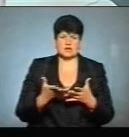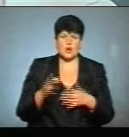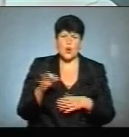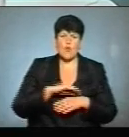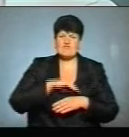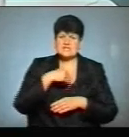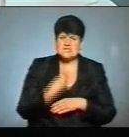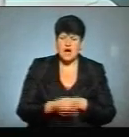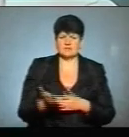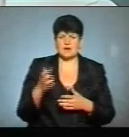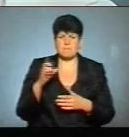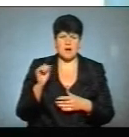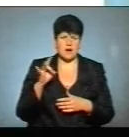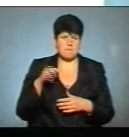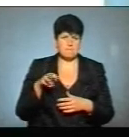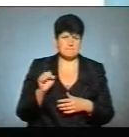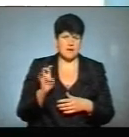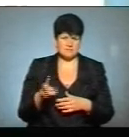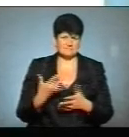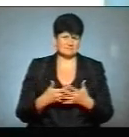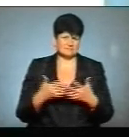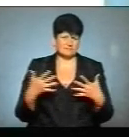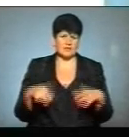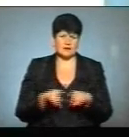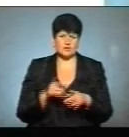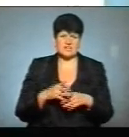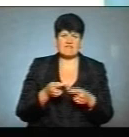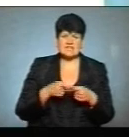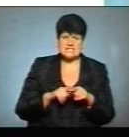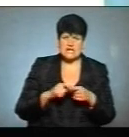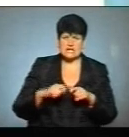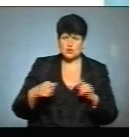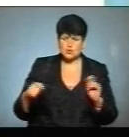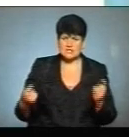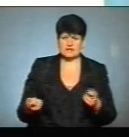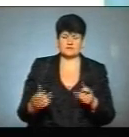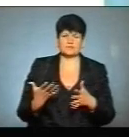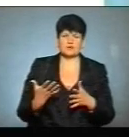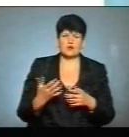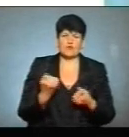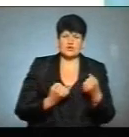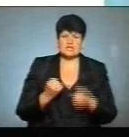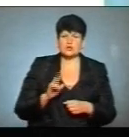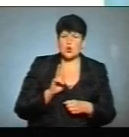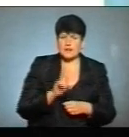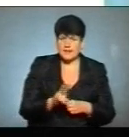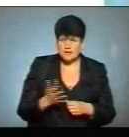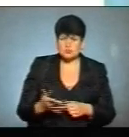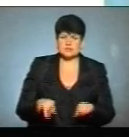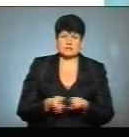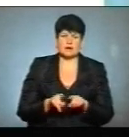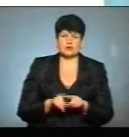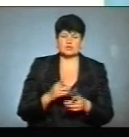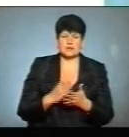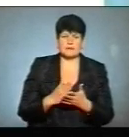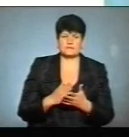ну і також там є такі вакансії, в'язальники жгутів, водій тролейбуса, також є вакансії для